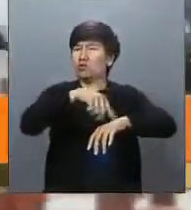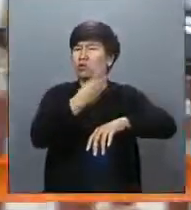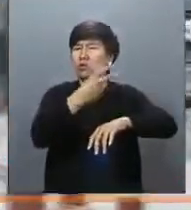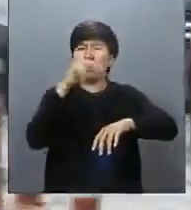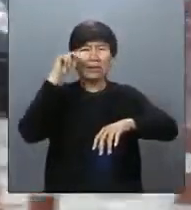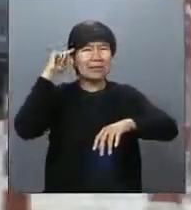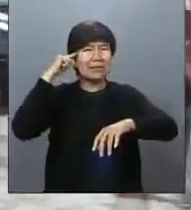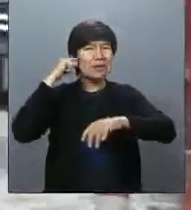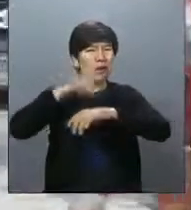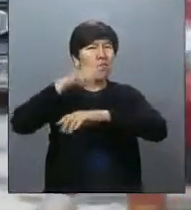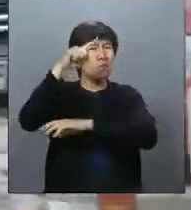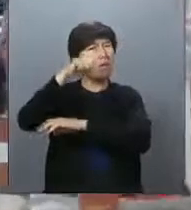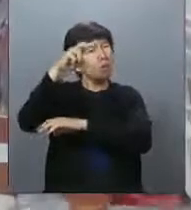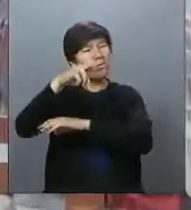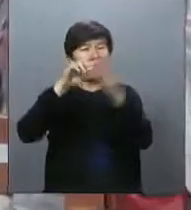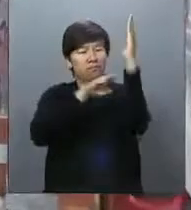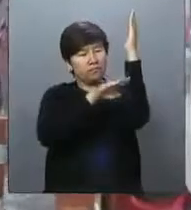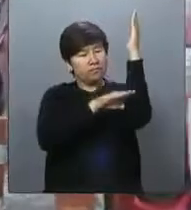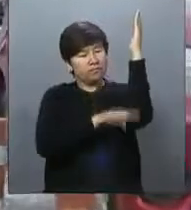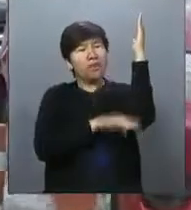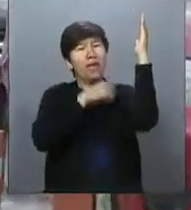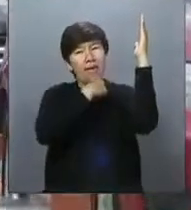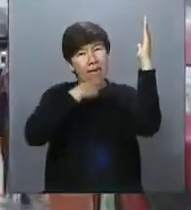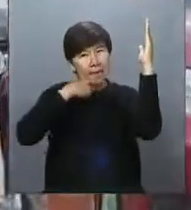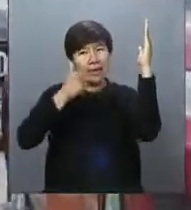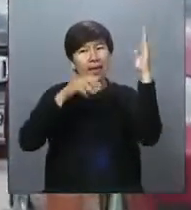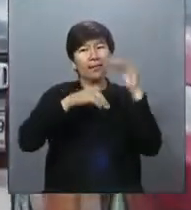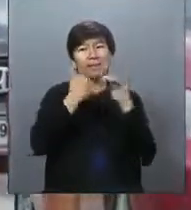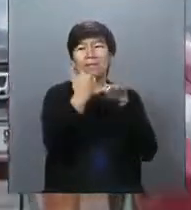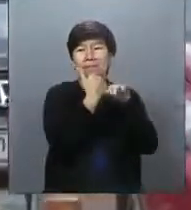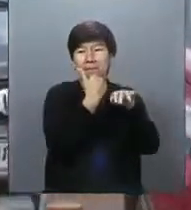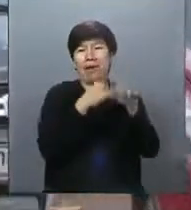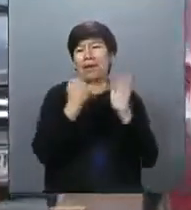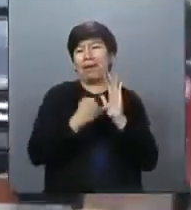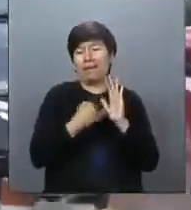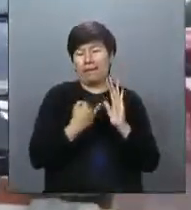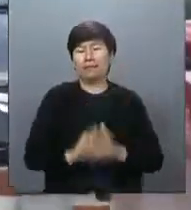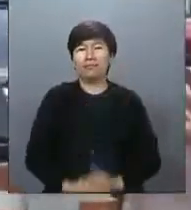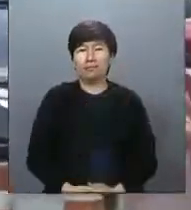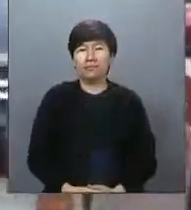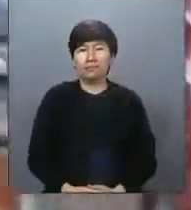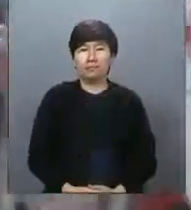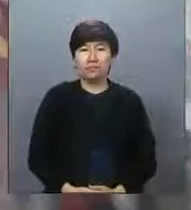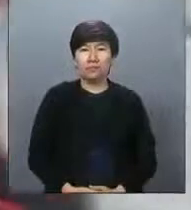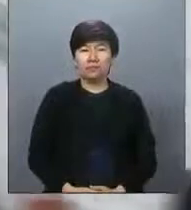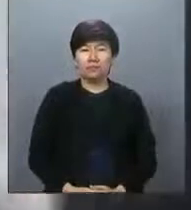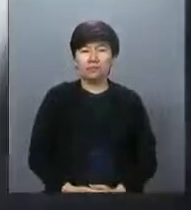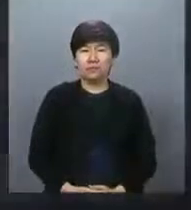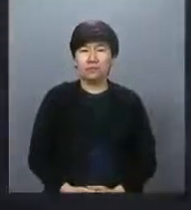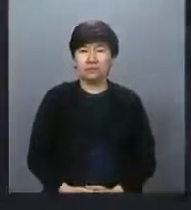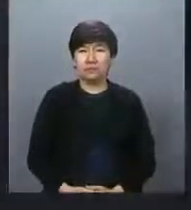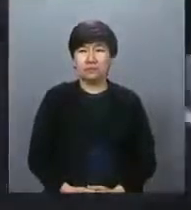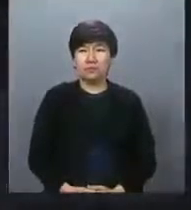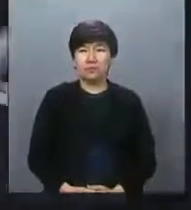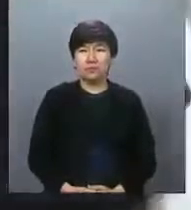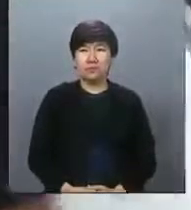โมงระดับน้ำบริเวณตรงนี้น่าจะแห้งแล้วก็จะสัญจรได้ตามปกตินะครับขณะที่คุณผู้ชม